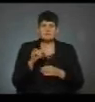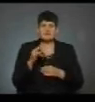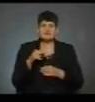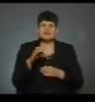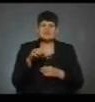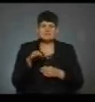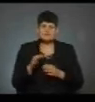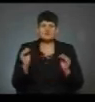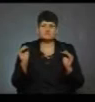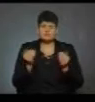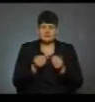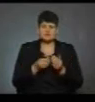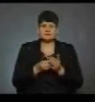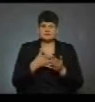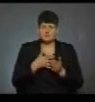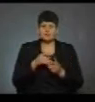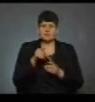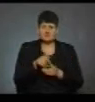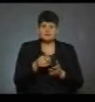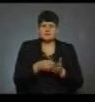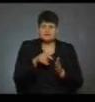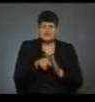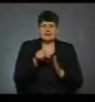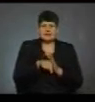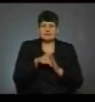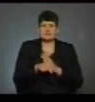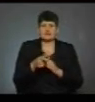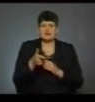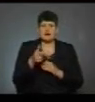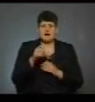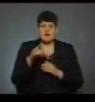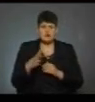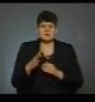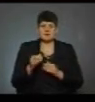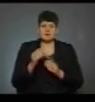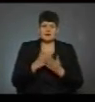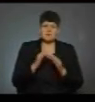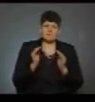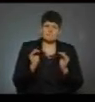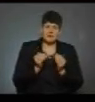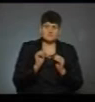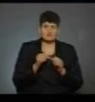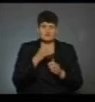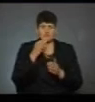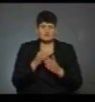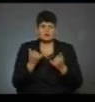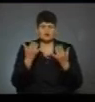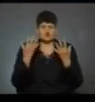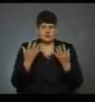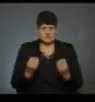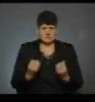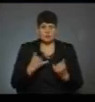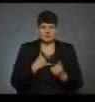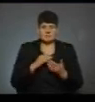знижувати тариф, тому що в них в тарифі закладена вартість газу, яка, можливо, і менша, а можливо, і відповідає тій, що є на сьогоднішній день. У нас